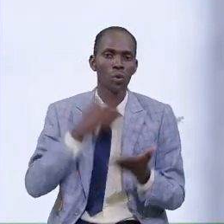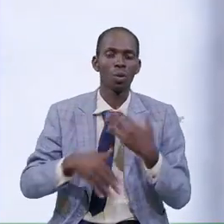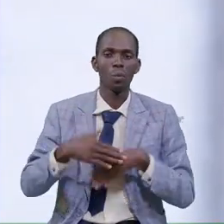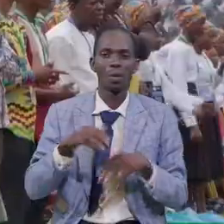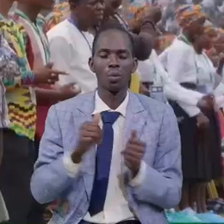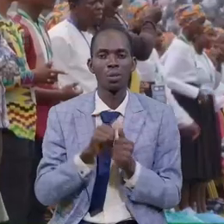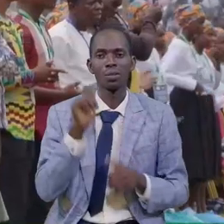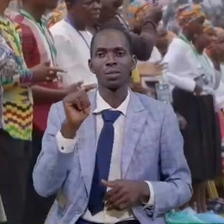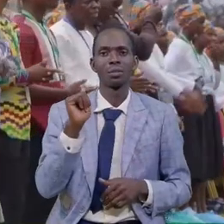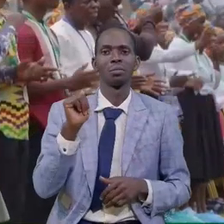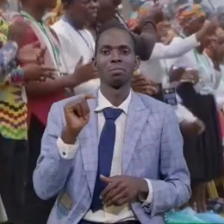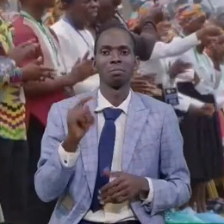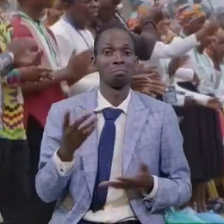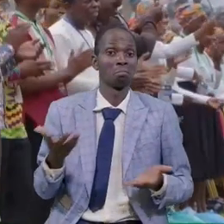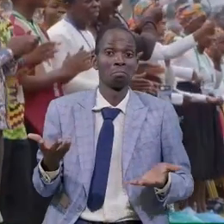témoignage.